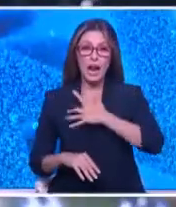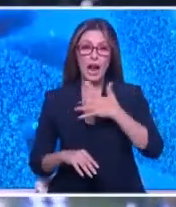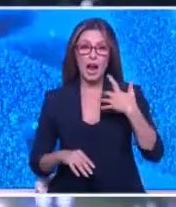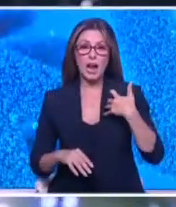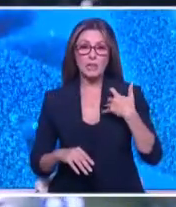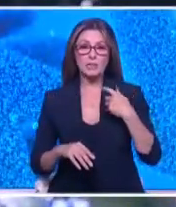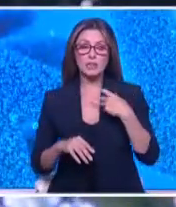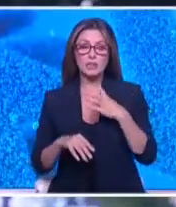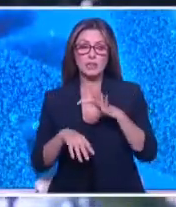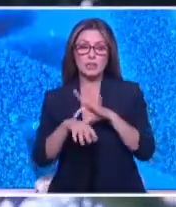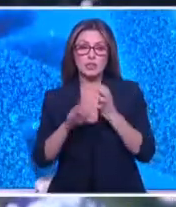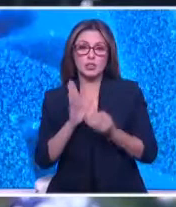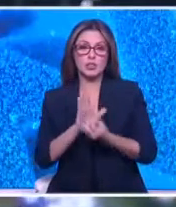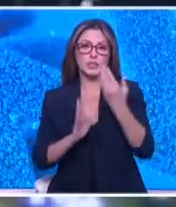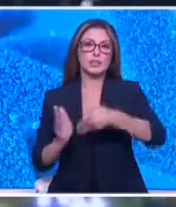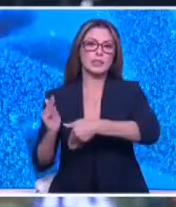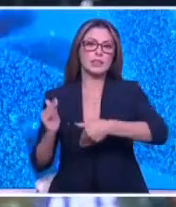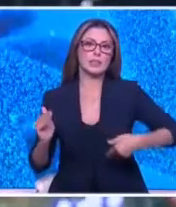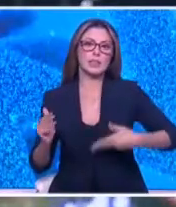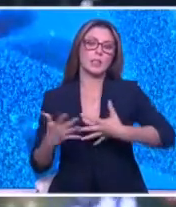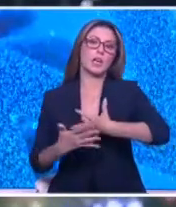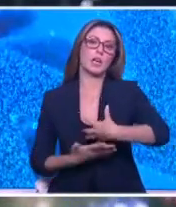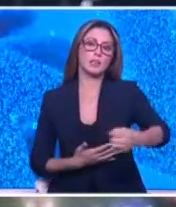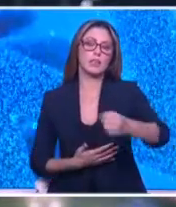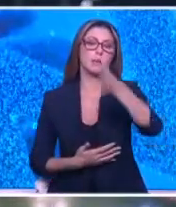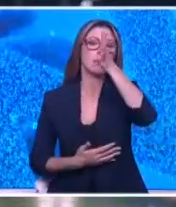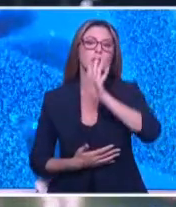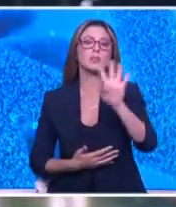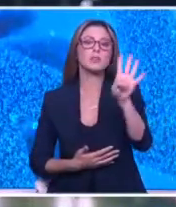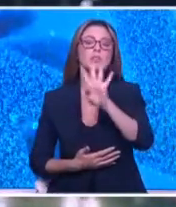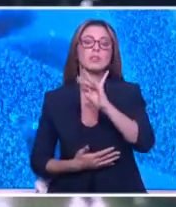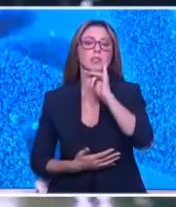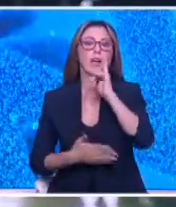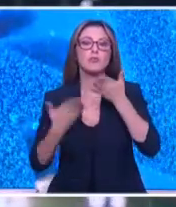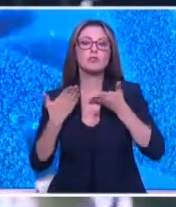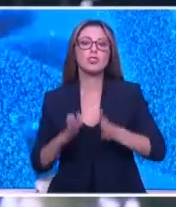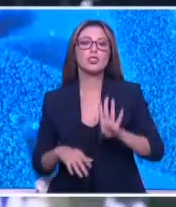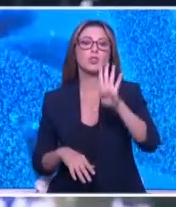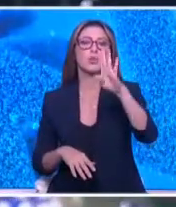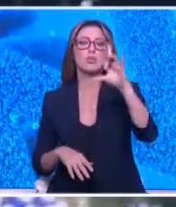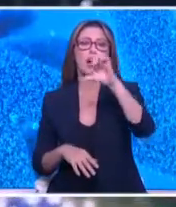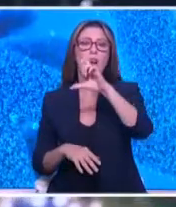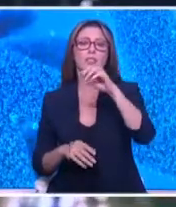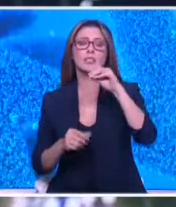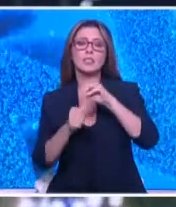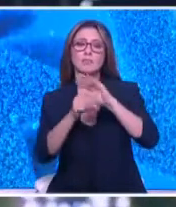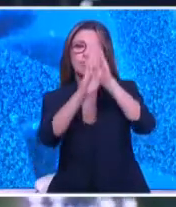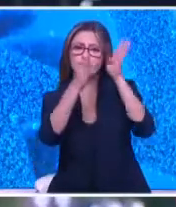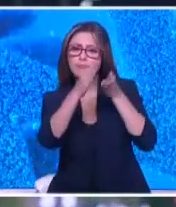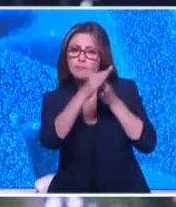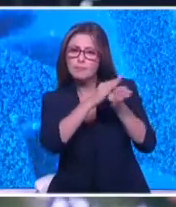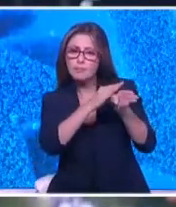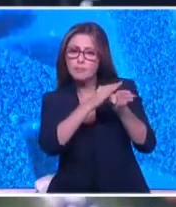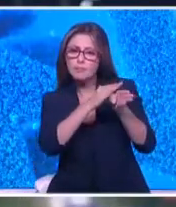gelişen komplikasyonlar nedeniyle sezaryenle alındı. Ve 540 gram doğdu. Yaklaşık 4 ay boyunca yaşam savaşı veren